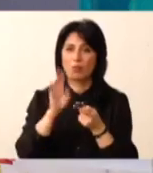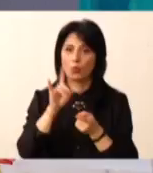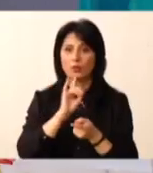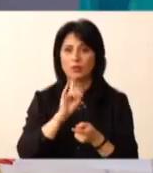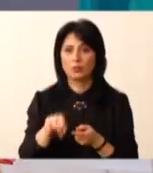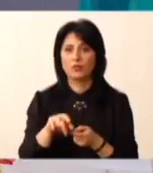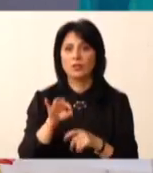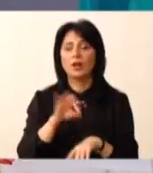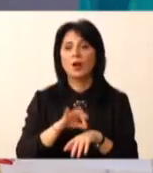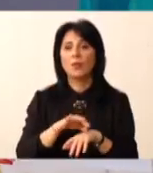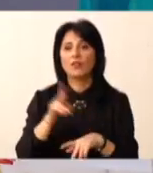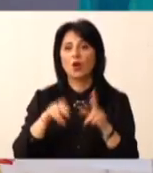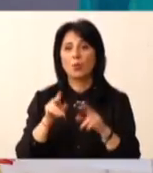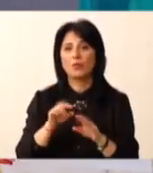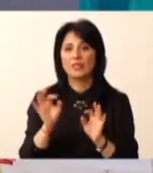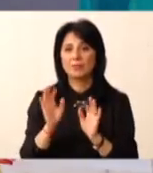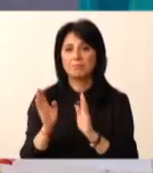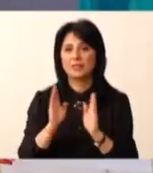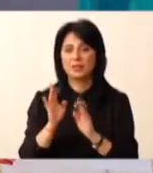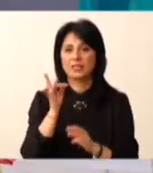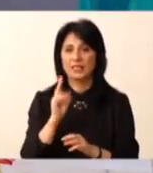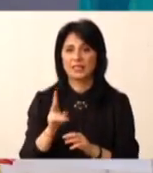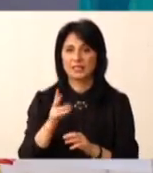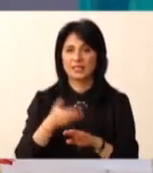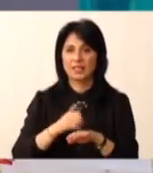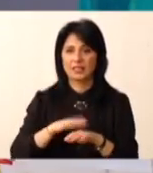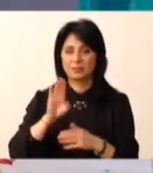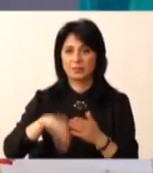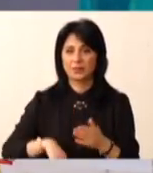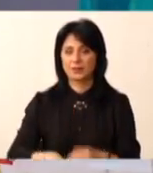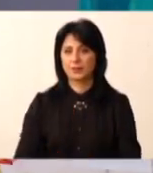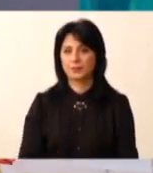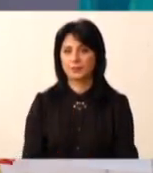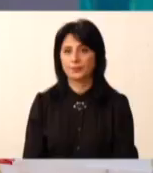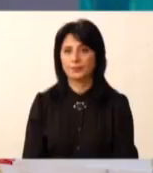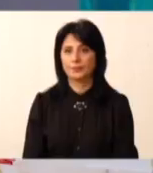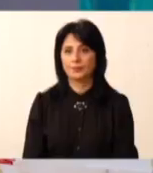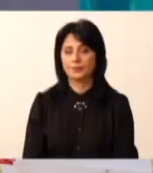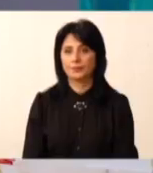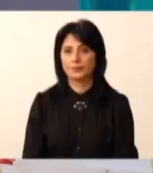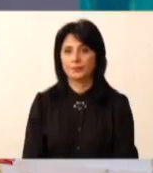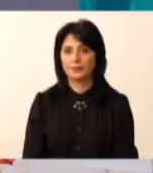და პაციენტის ოპერაცია ჩატარდეს მინიმალური ესეთი გართულებებით და გარკვეული